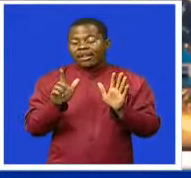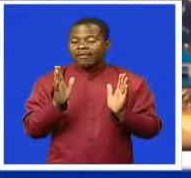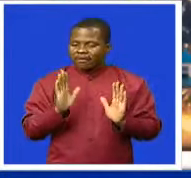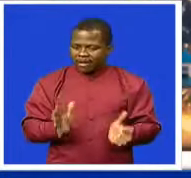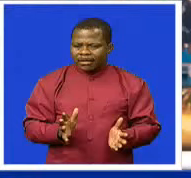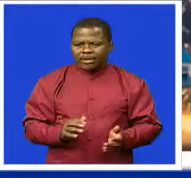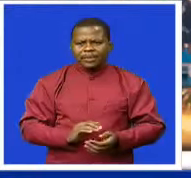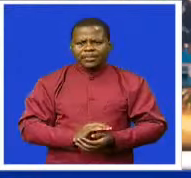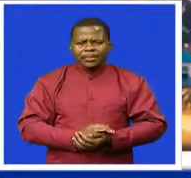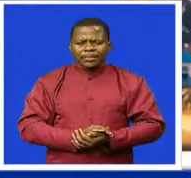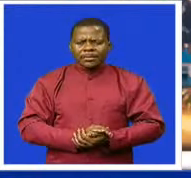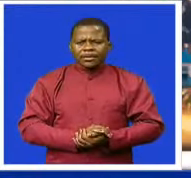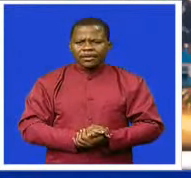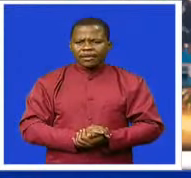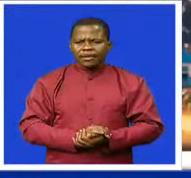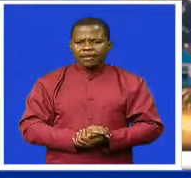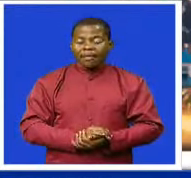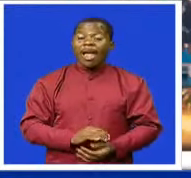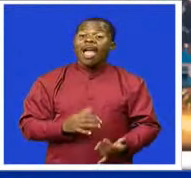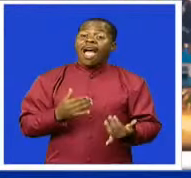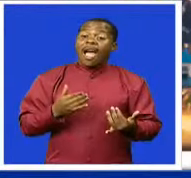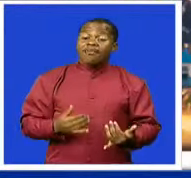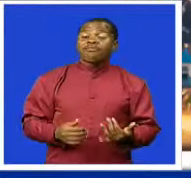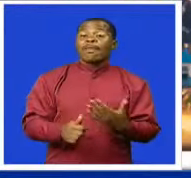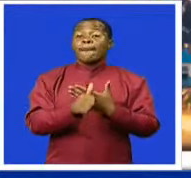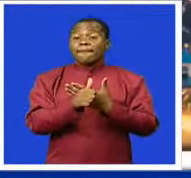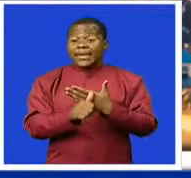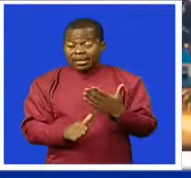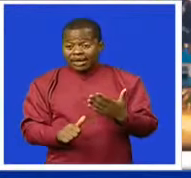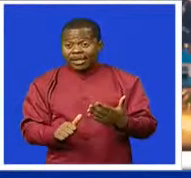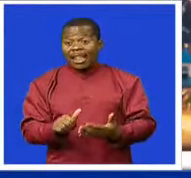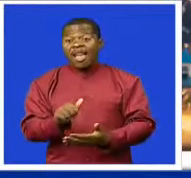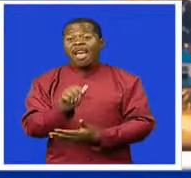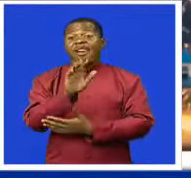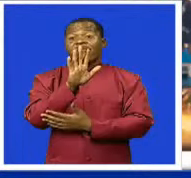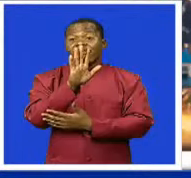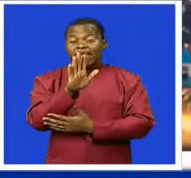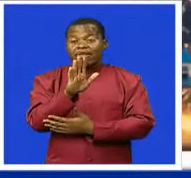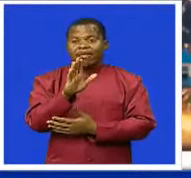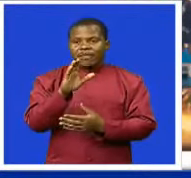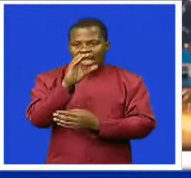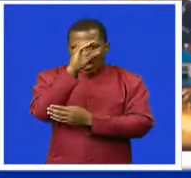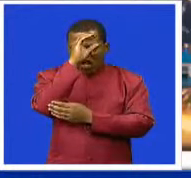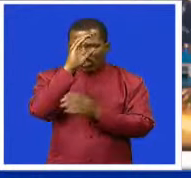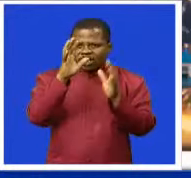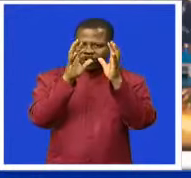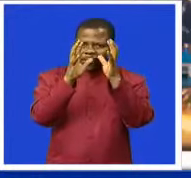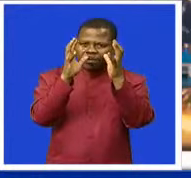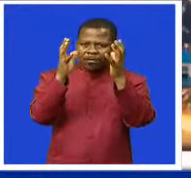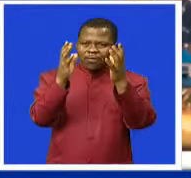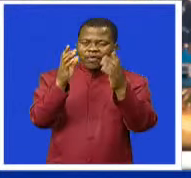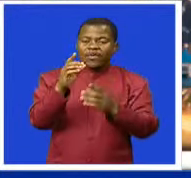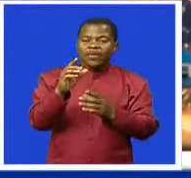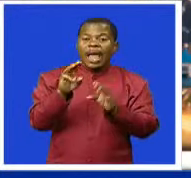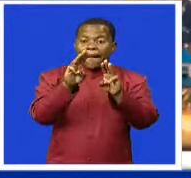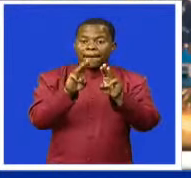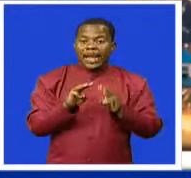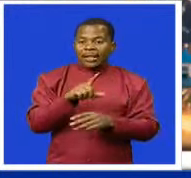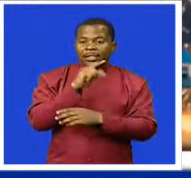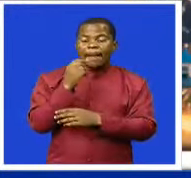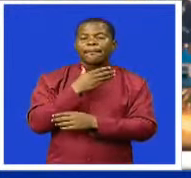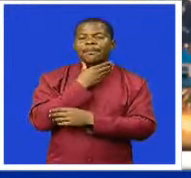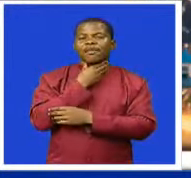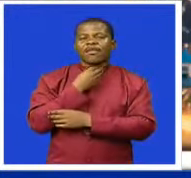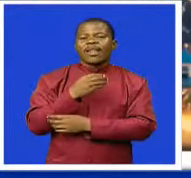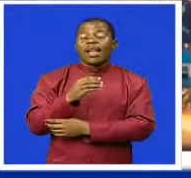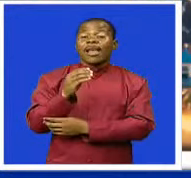Sekube tinyanga letinsihlanu umphakathi wakadvokolwa ude Mandi kulandzela ukuthi kufe engineer Mandi loku kuvela emhlanganweni weMandi